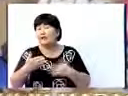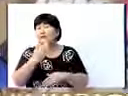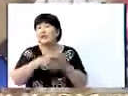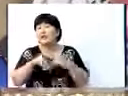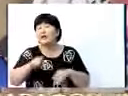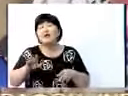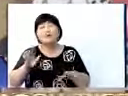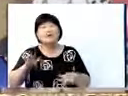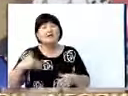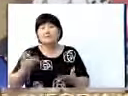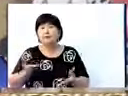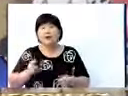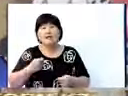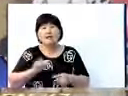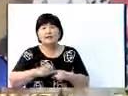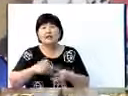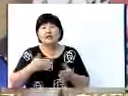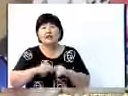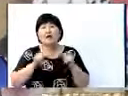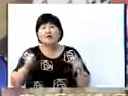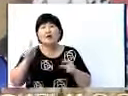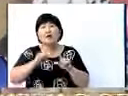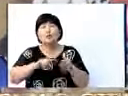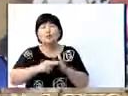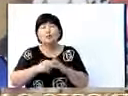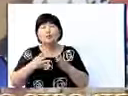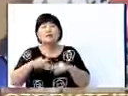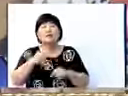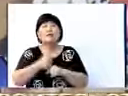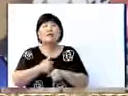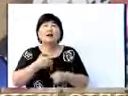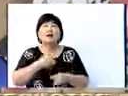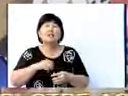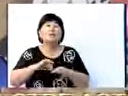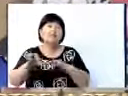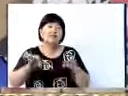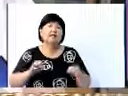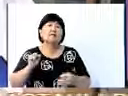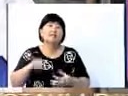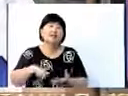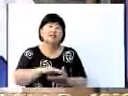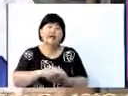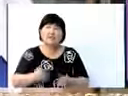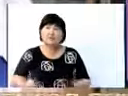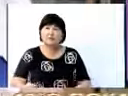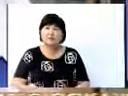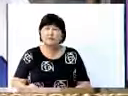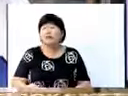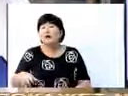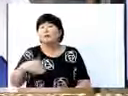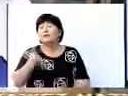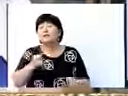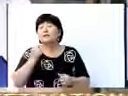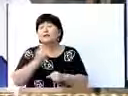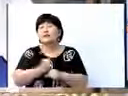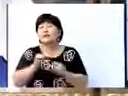инвалидам, бесполезно что-либо делать. Открытие школы планирования семьи – один из важных проектов ассоциации. Акцент делаем на женщинах с